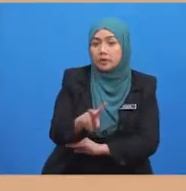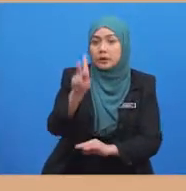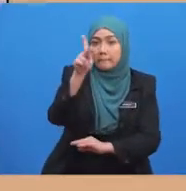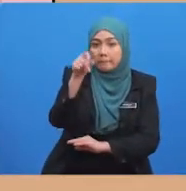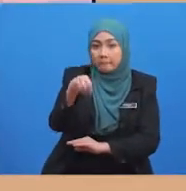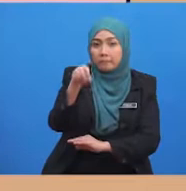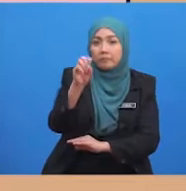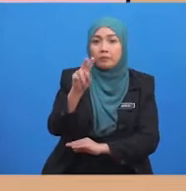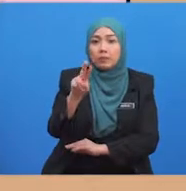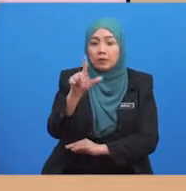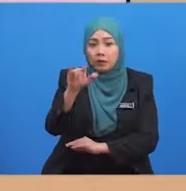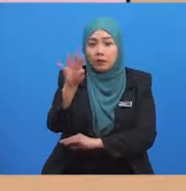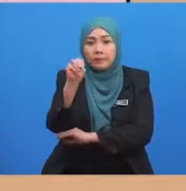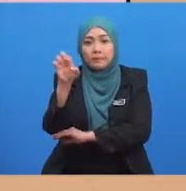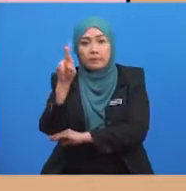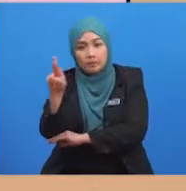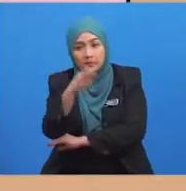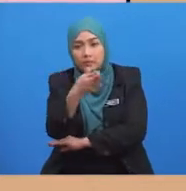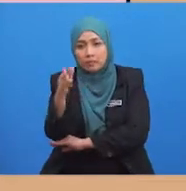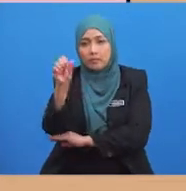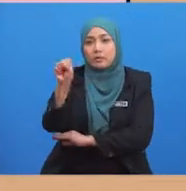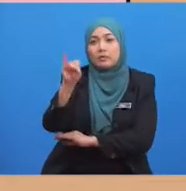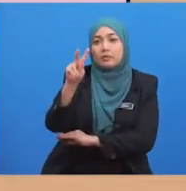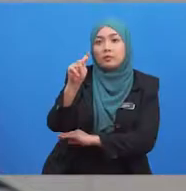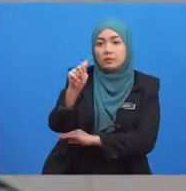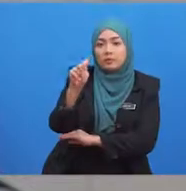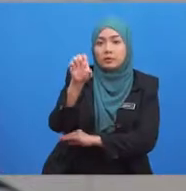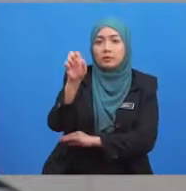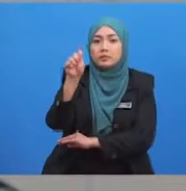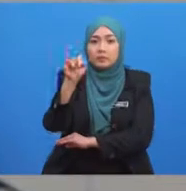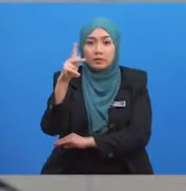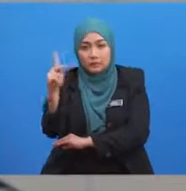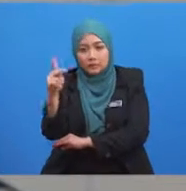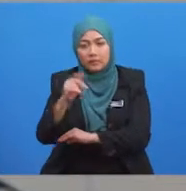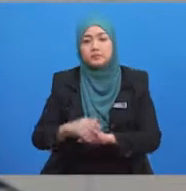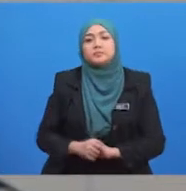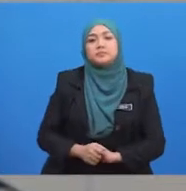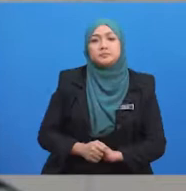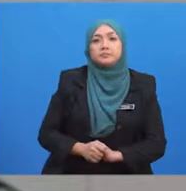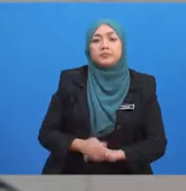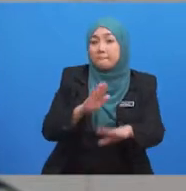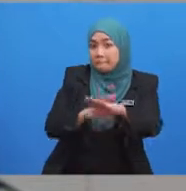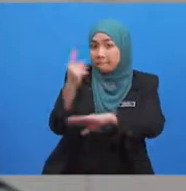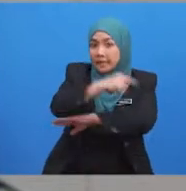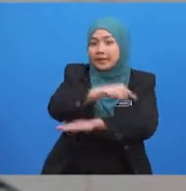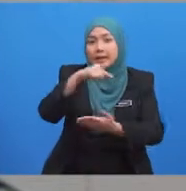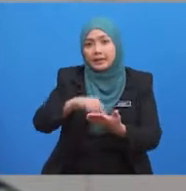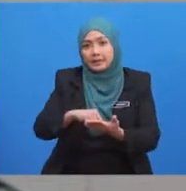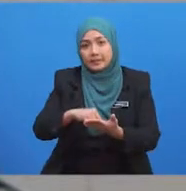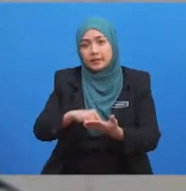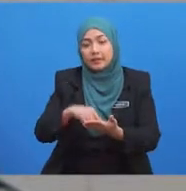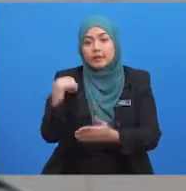sintetik. Apakah polimer sintetik? Jadi, pada hari ini kita